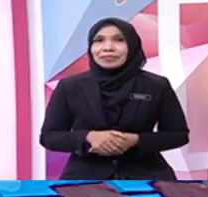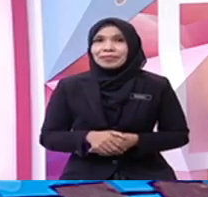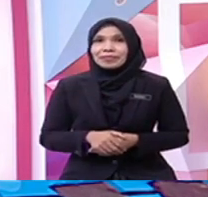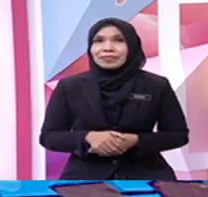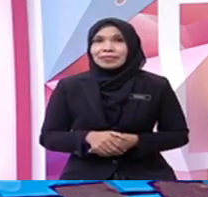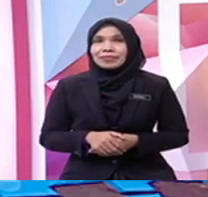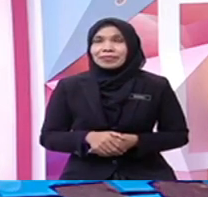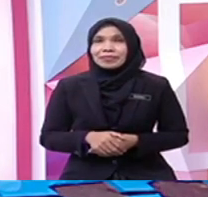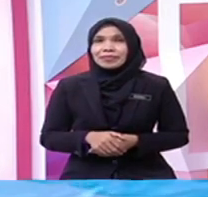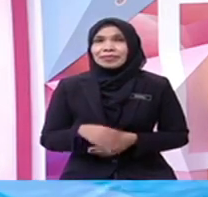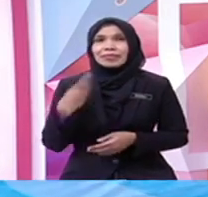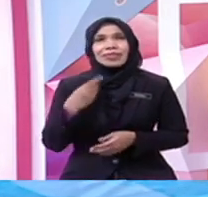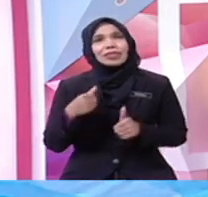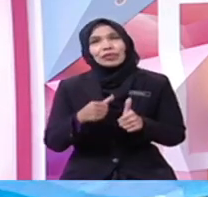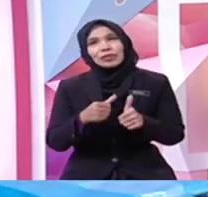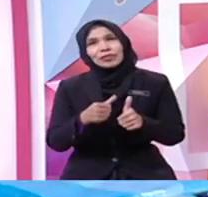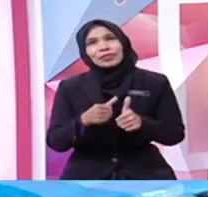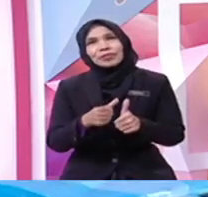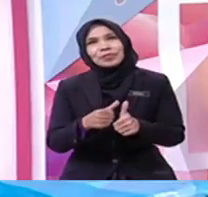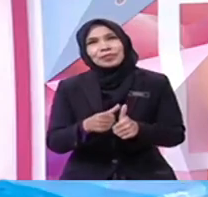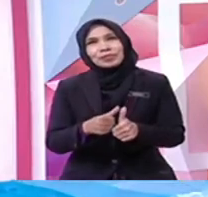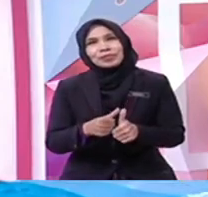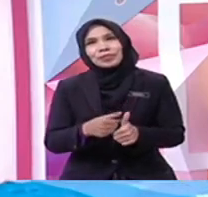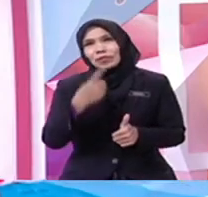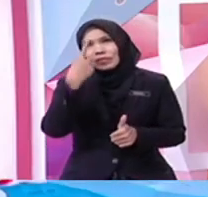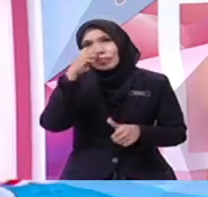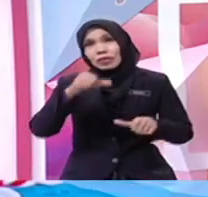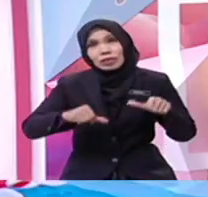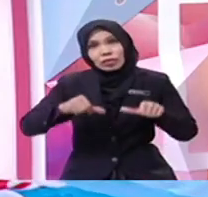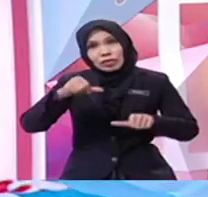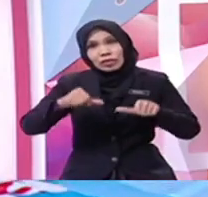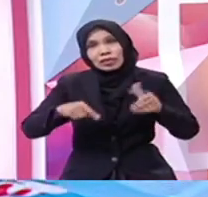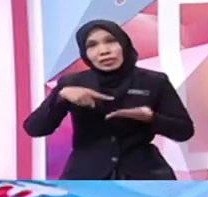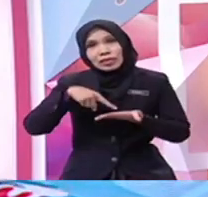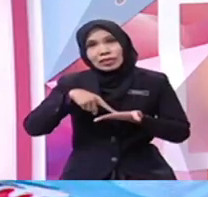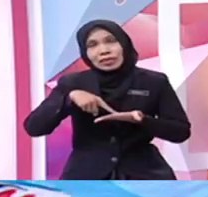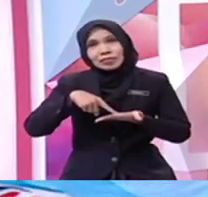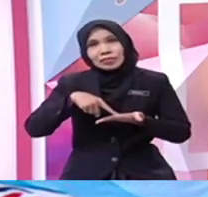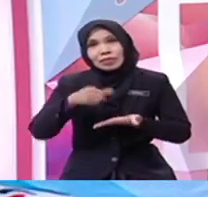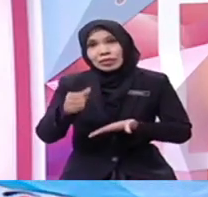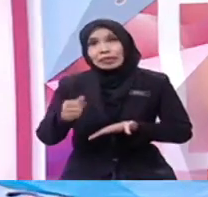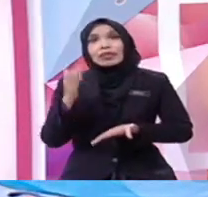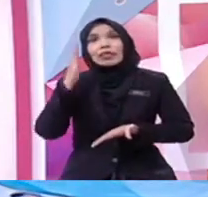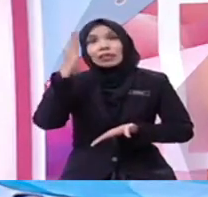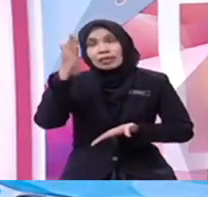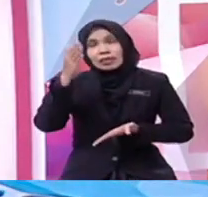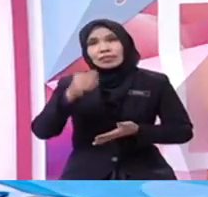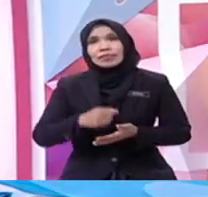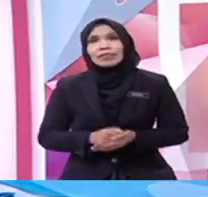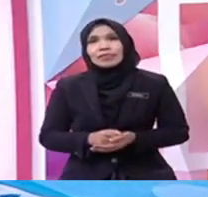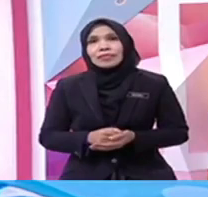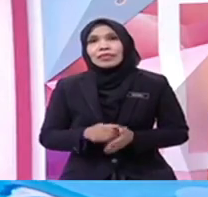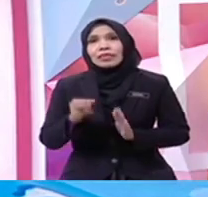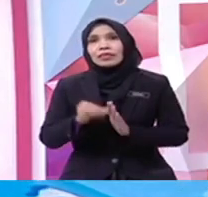ya Oke untuk Tibet ini dia akan mempengaruhi Oke